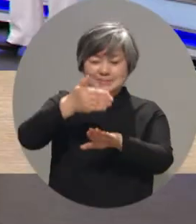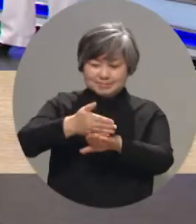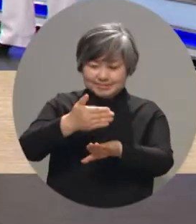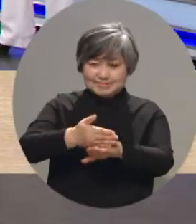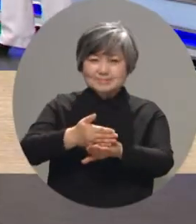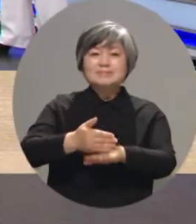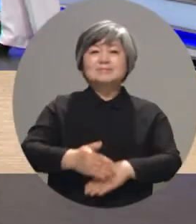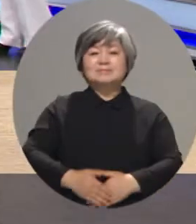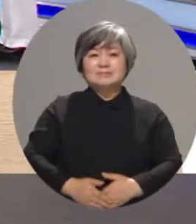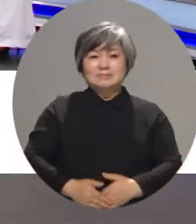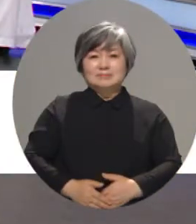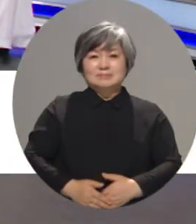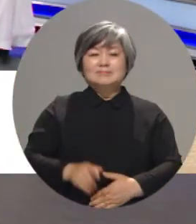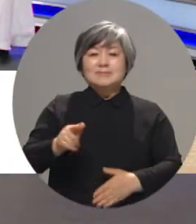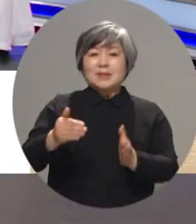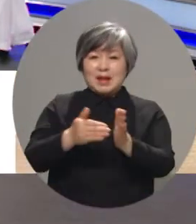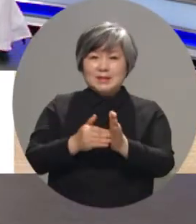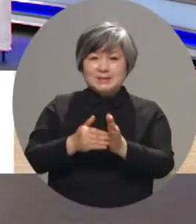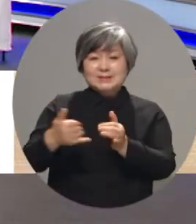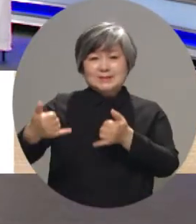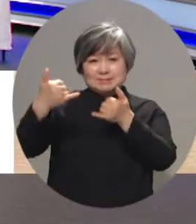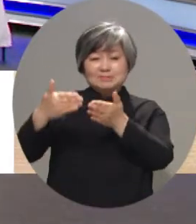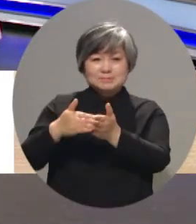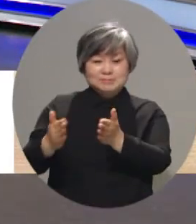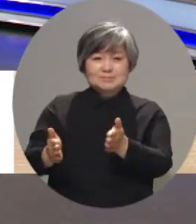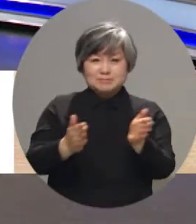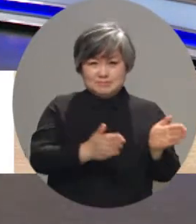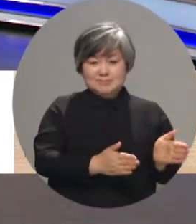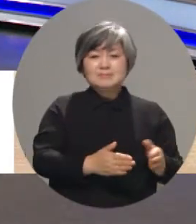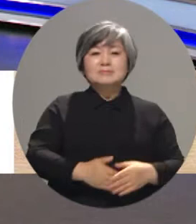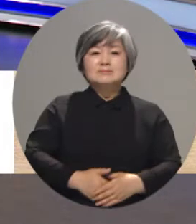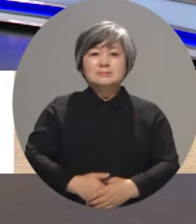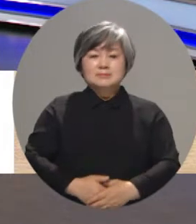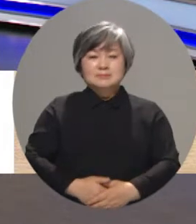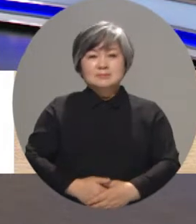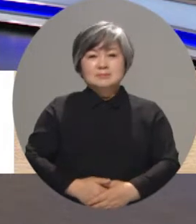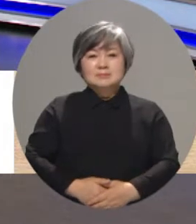고맙습니다. 네, 여기까지 연결하겠습니다.